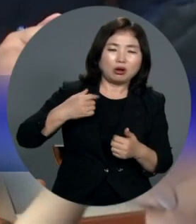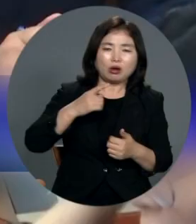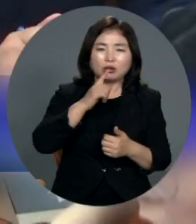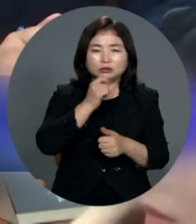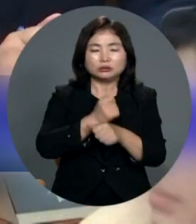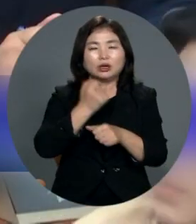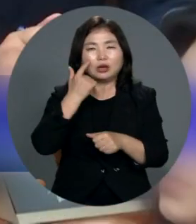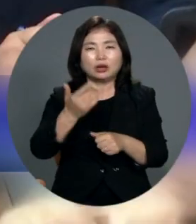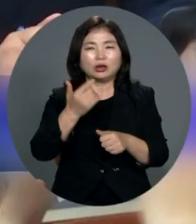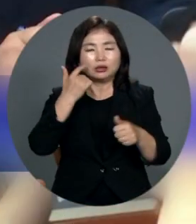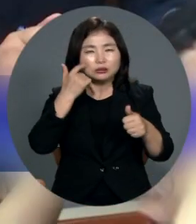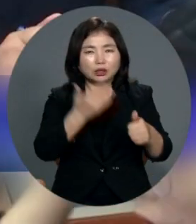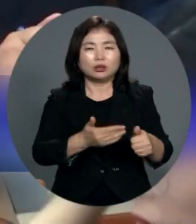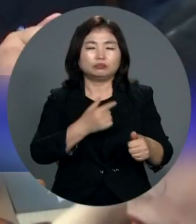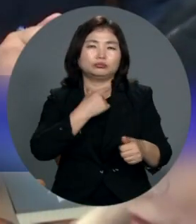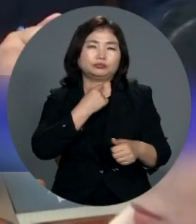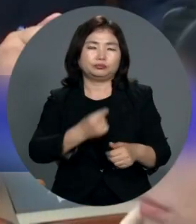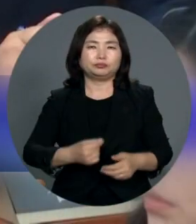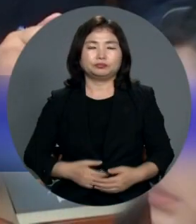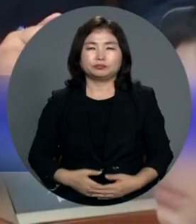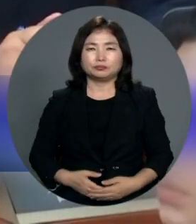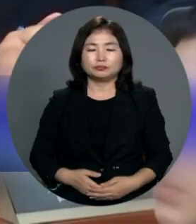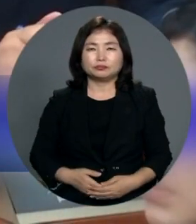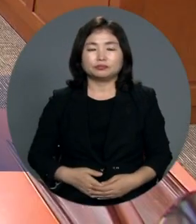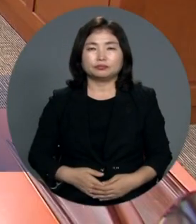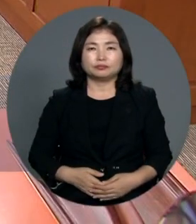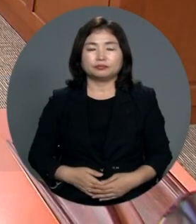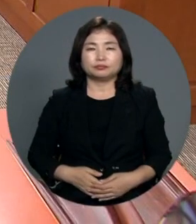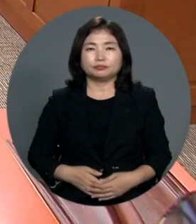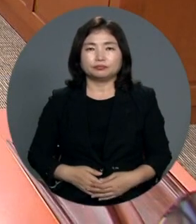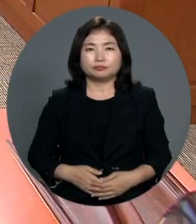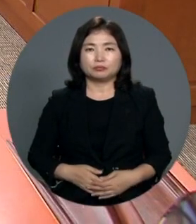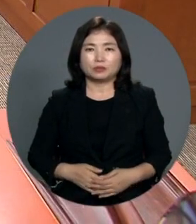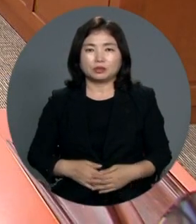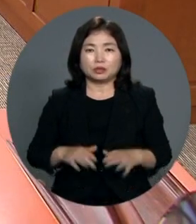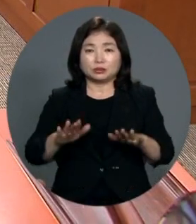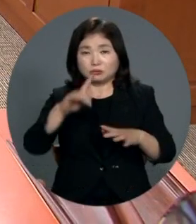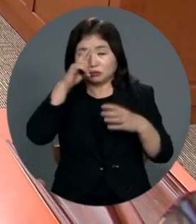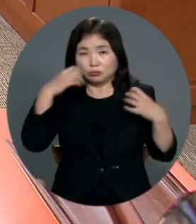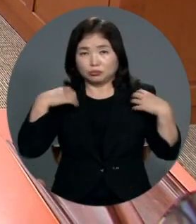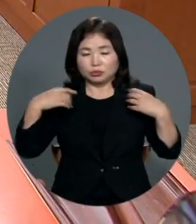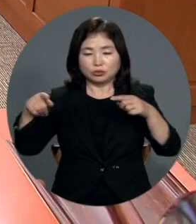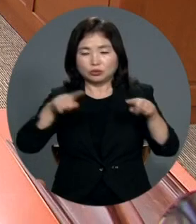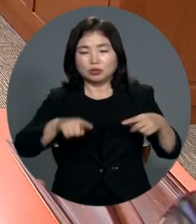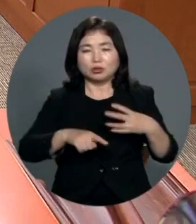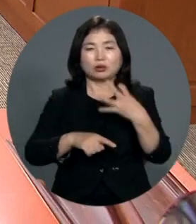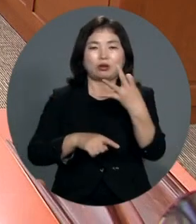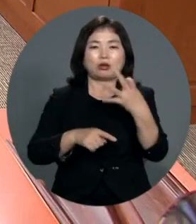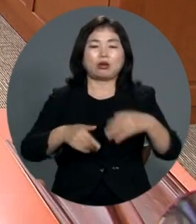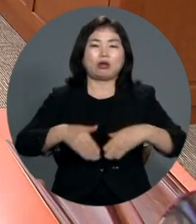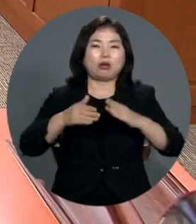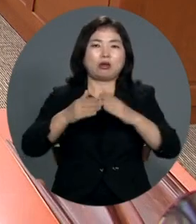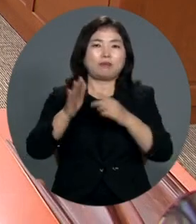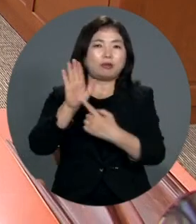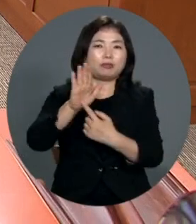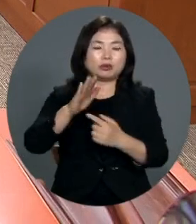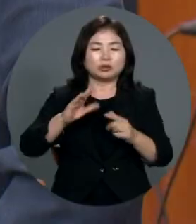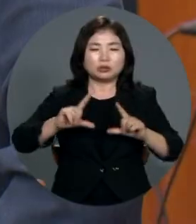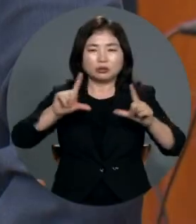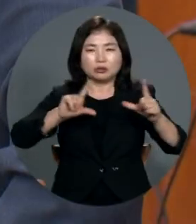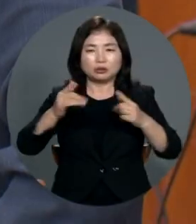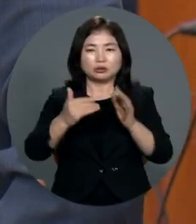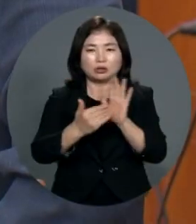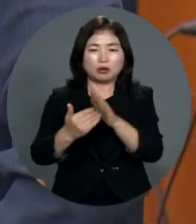것인지 좀 묻고 싶습니다. 현 정부가 전국에 14개를 짓겠다고 발표한 기후